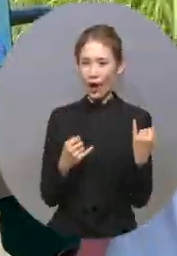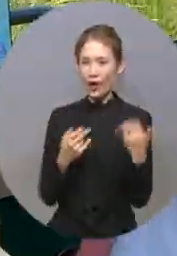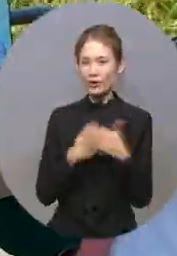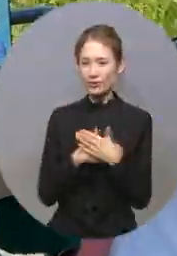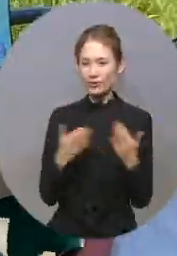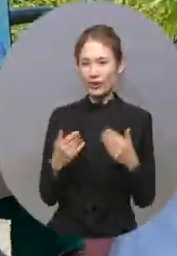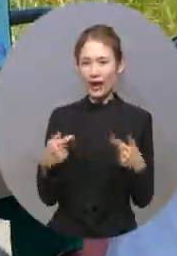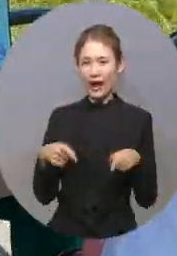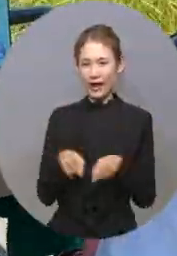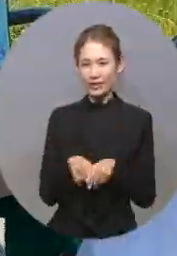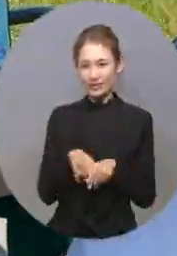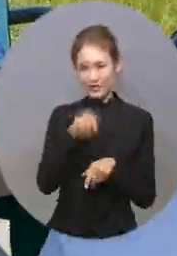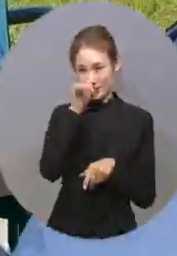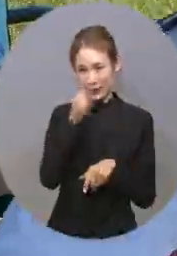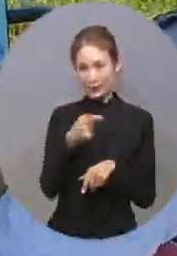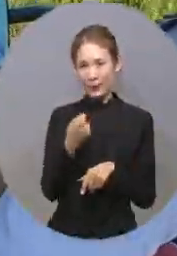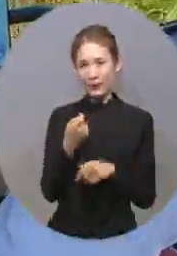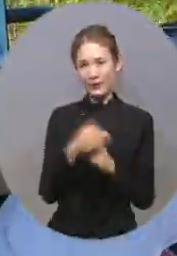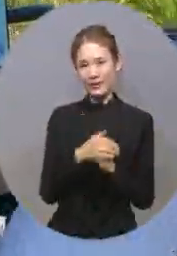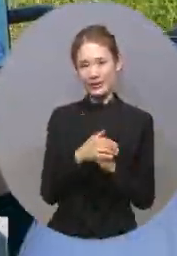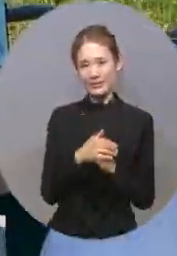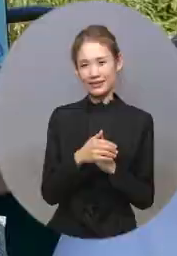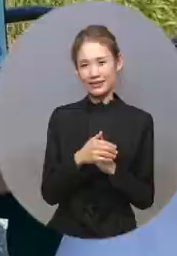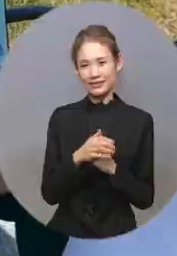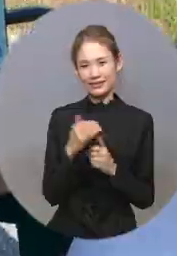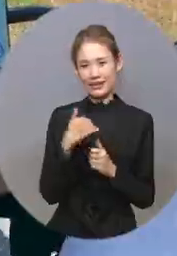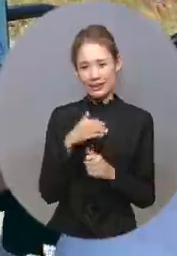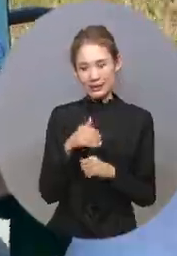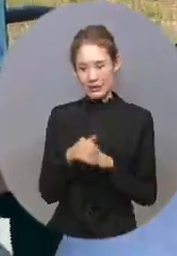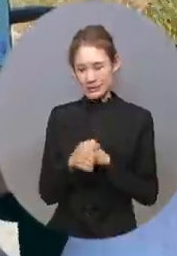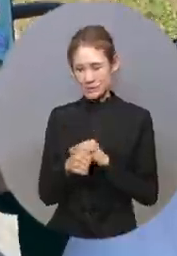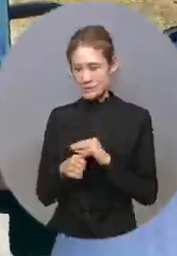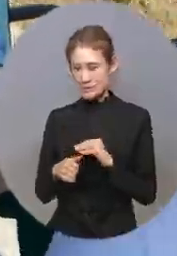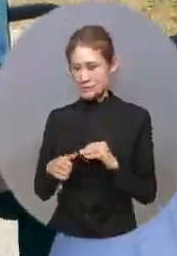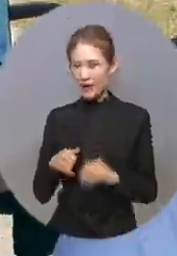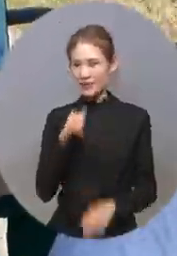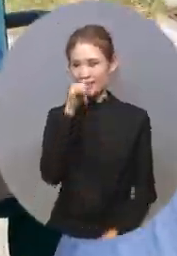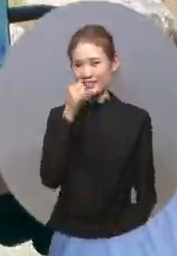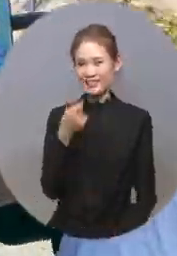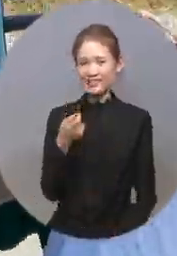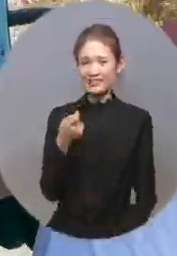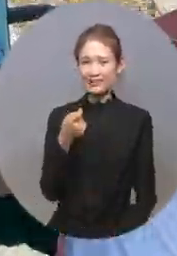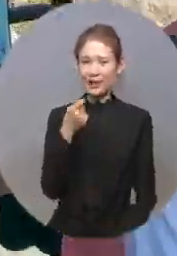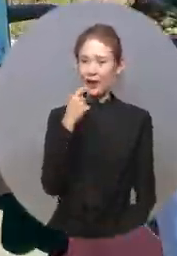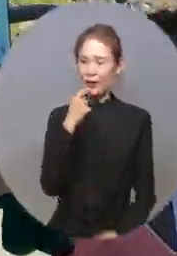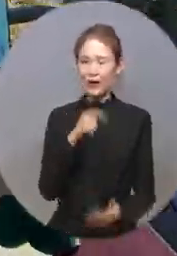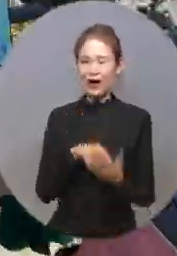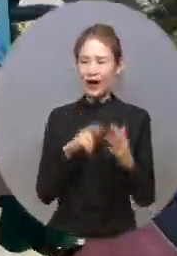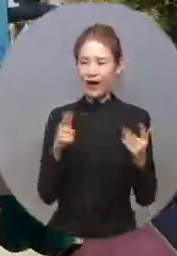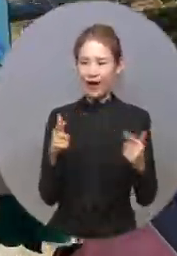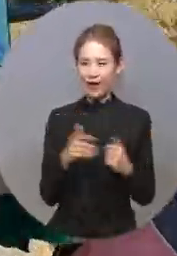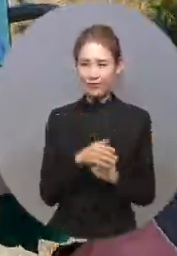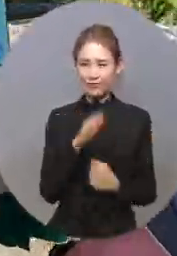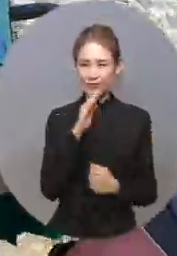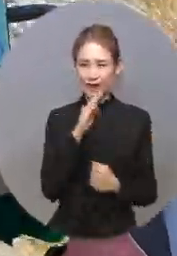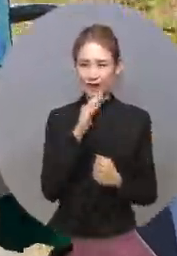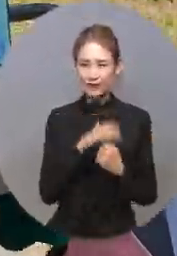티박스에서 치는 거잖아. 기도 빨리고 있는데. 솔직히 그거 쉽지 않단 말이야. 그지? 쉽지 않아. 거기 너희 둘이 너무 잘